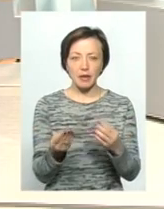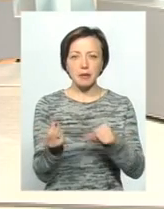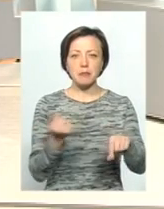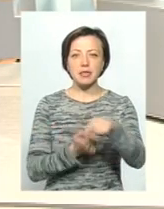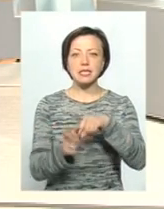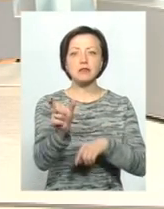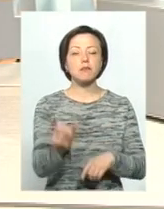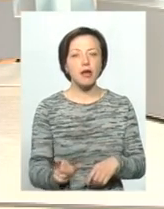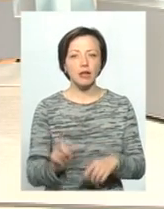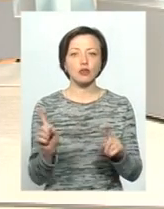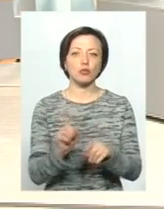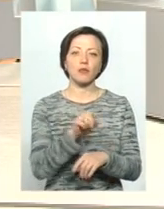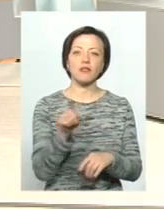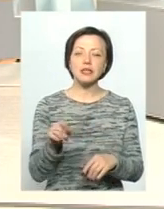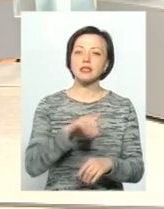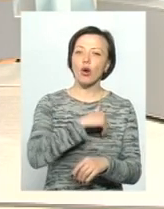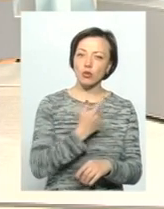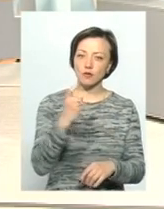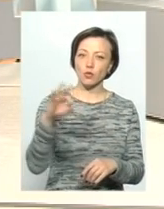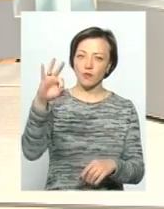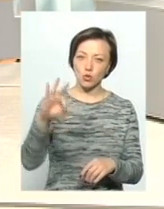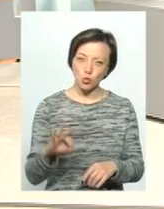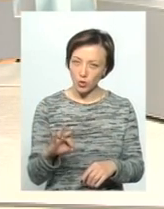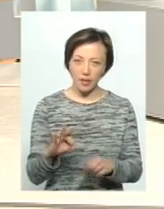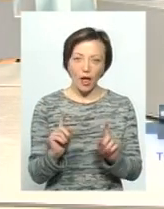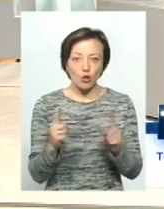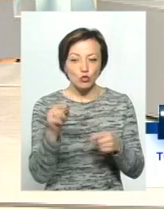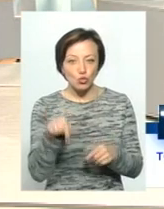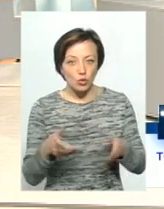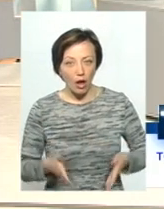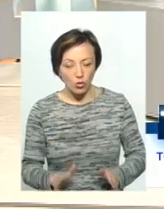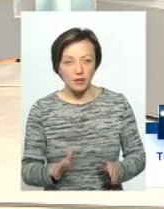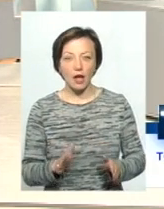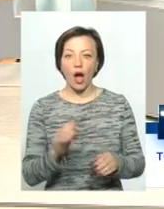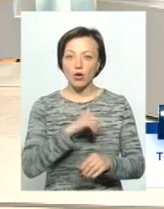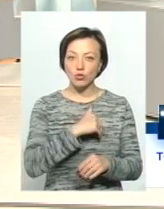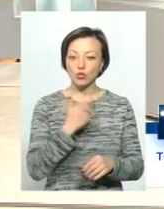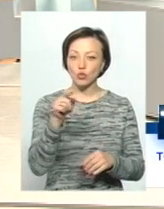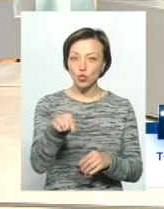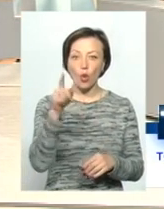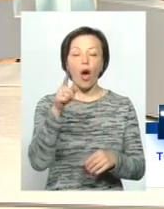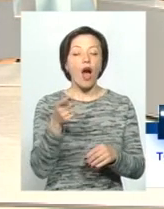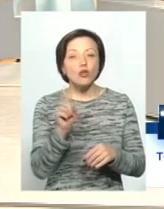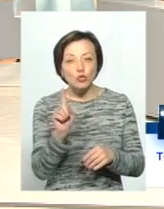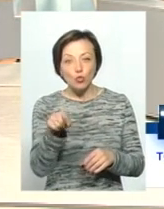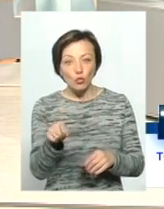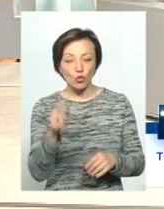бізнесмена, для того, аби він захотів 100%? Не тому, що він тут народився, а тому, що йому тут